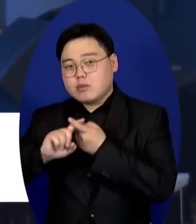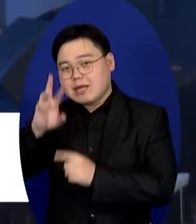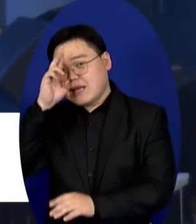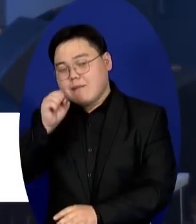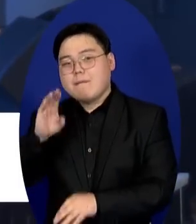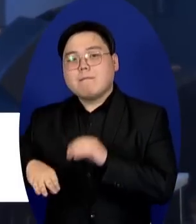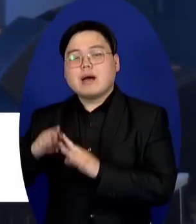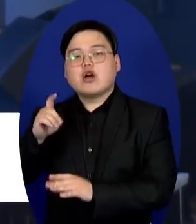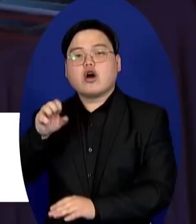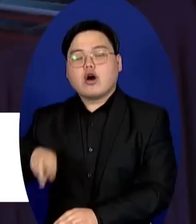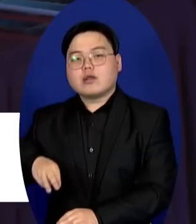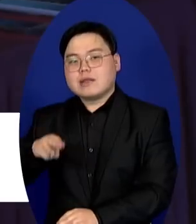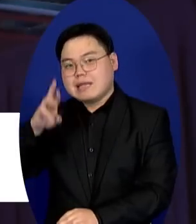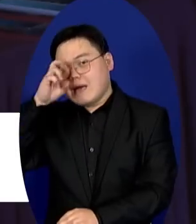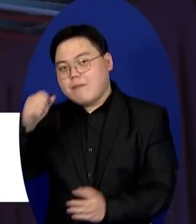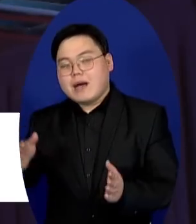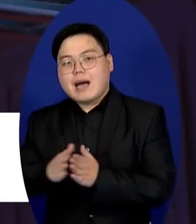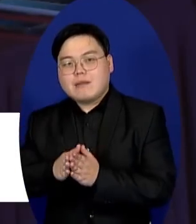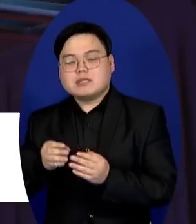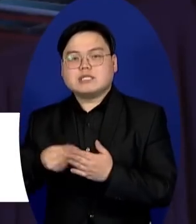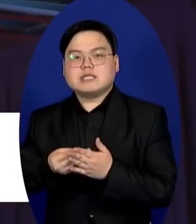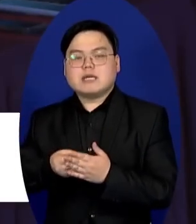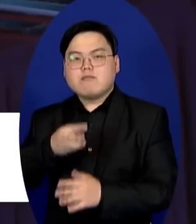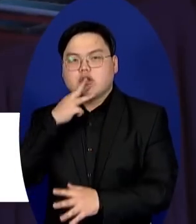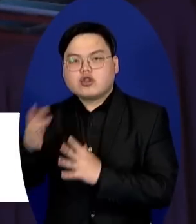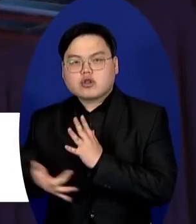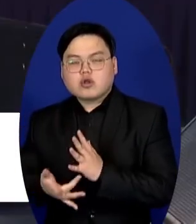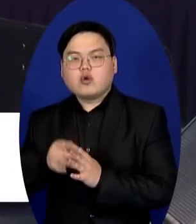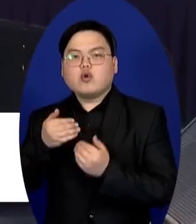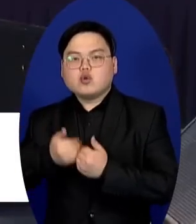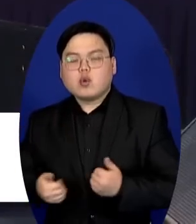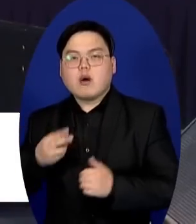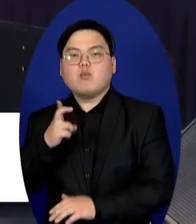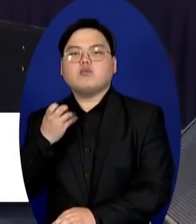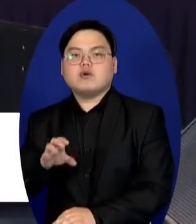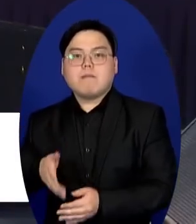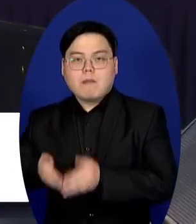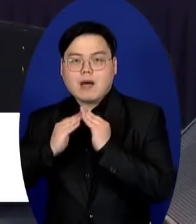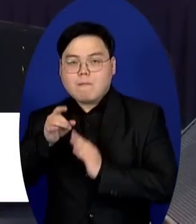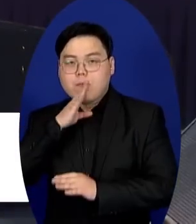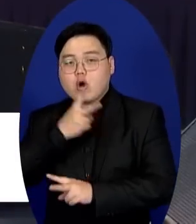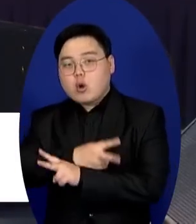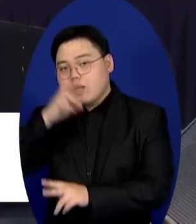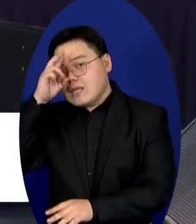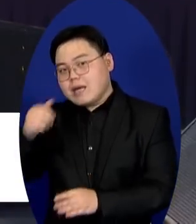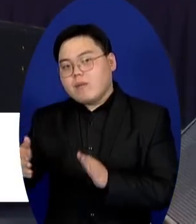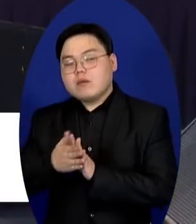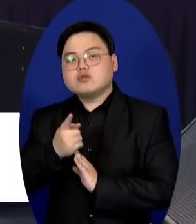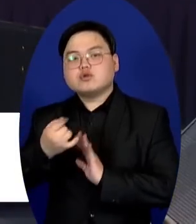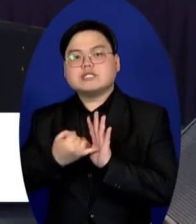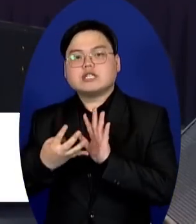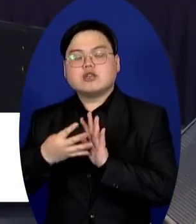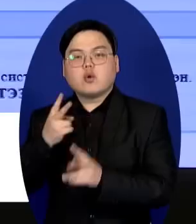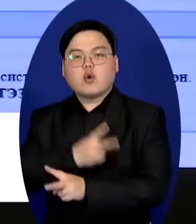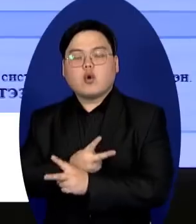тоололтын яамтай хамтран хаягчлалын асуудлыг зөвсөлж, мэдээллийн технологийн тусгай бүс байгуулна. Мөн хууль зүйн дотоод хэргийн яамтай хамтран 169